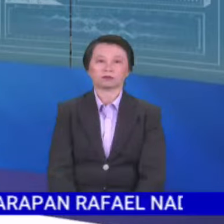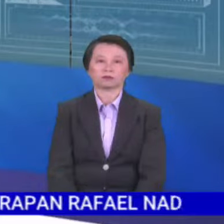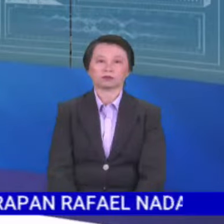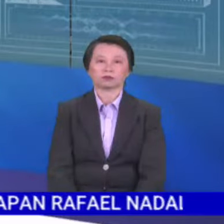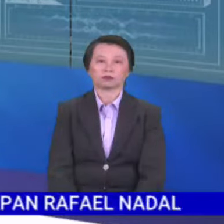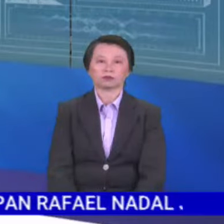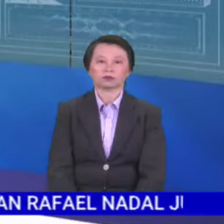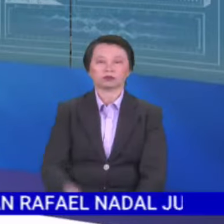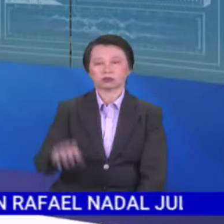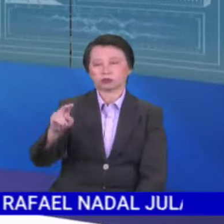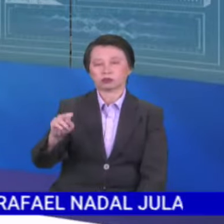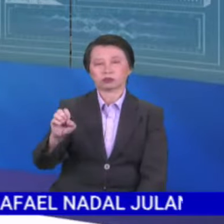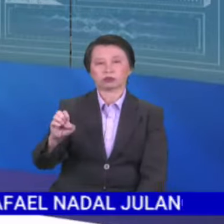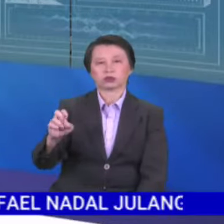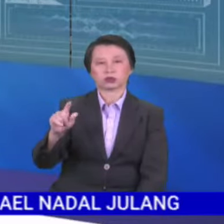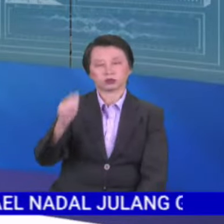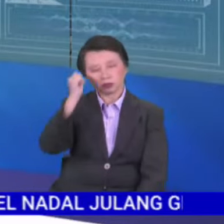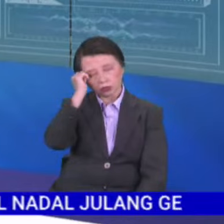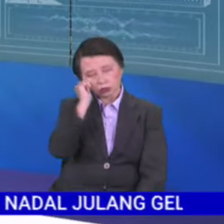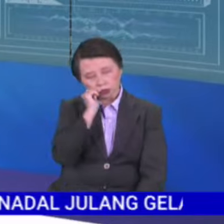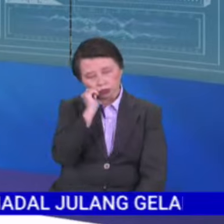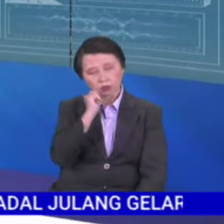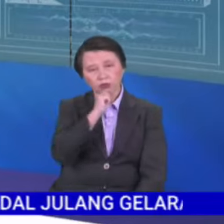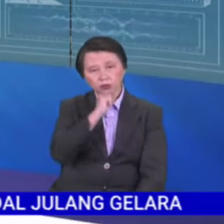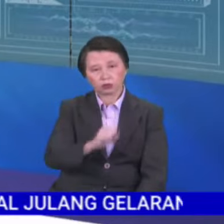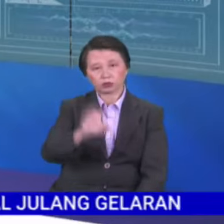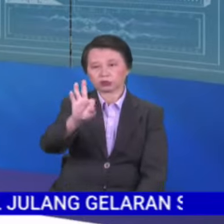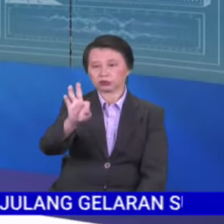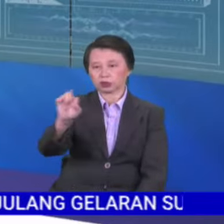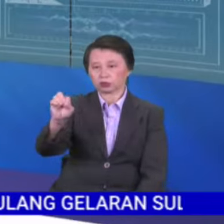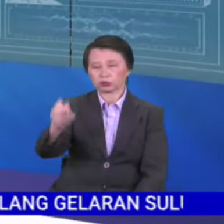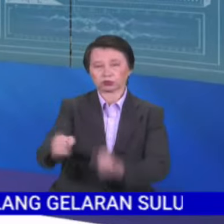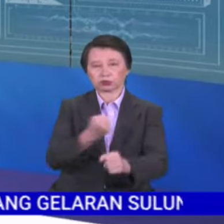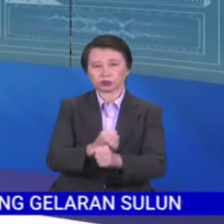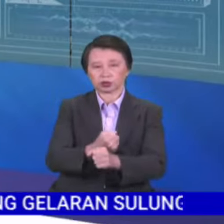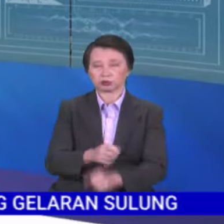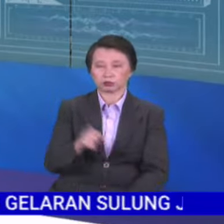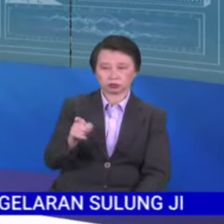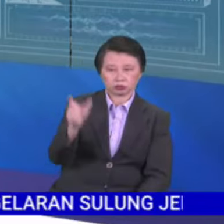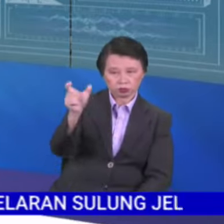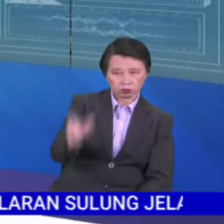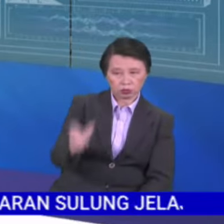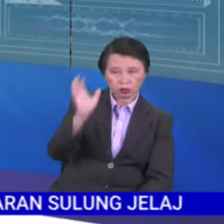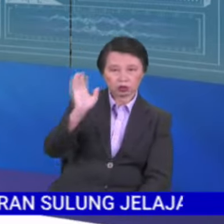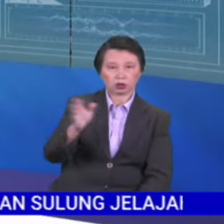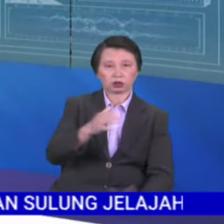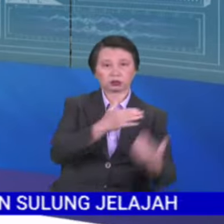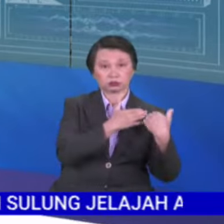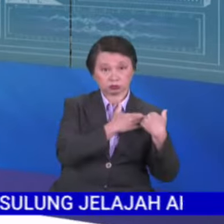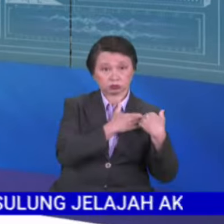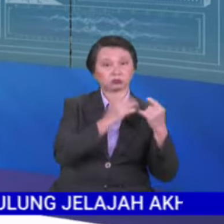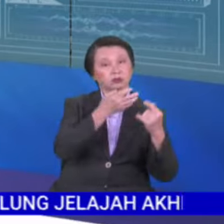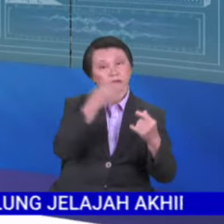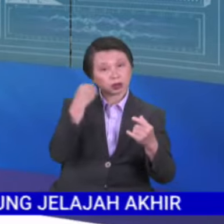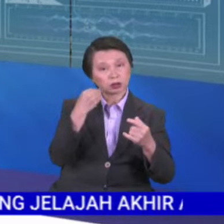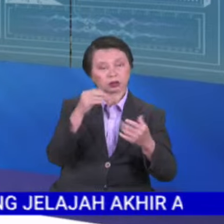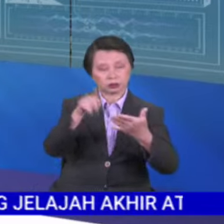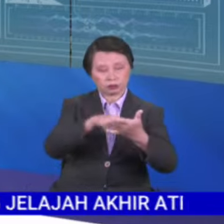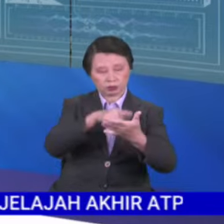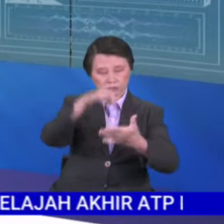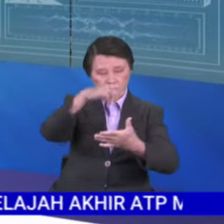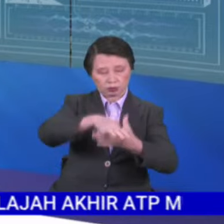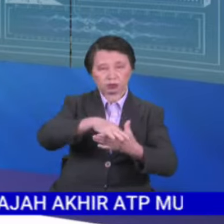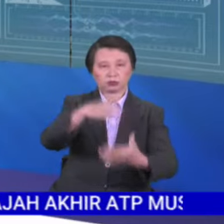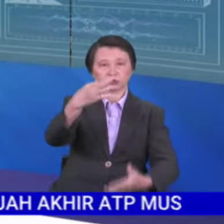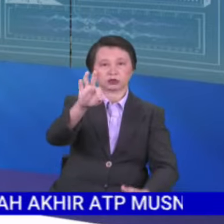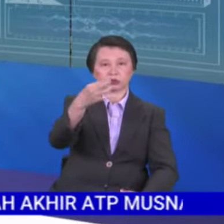Embun Nayan, seorang warga emas berusia 90 tahun, merupakan antara yang akan menunaikan tanggungjawab mengundi pada